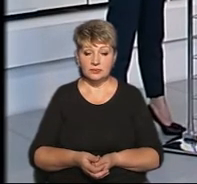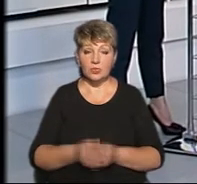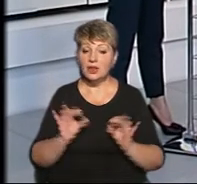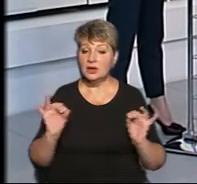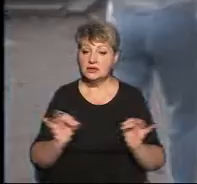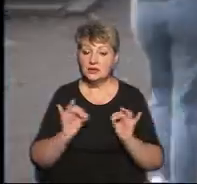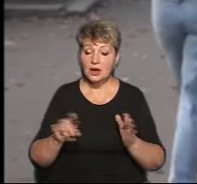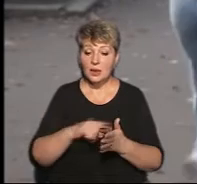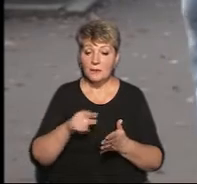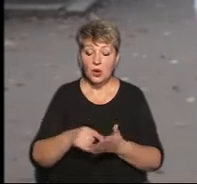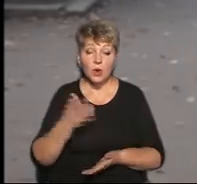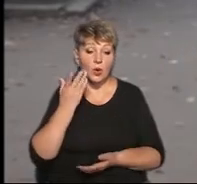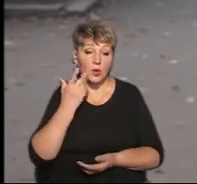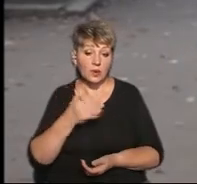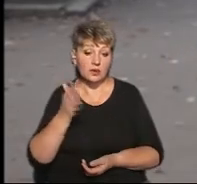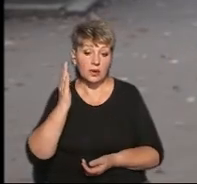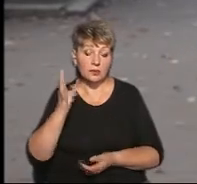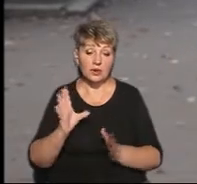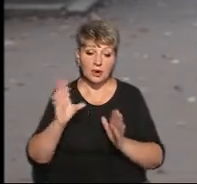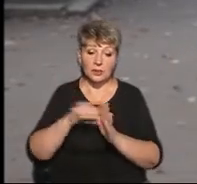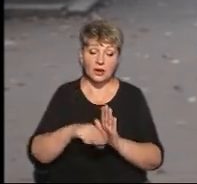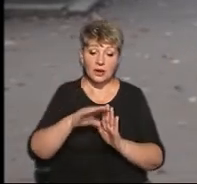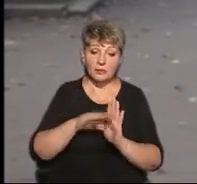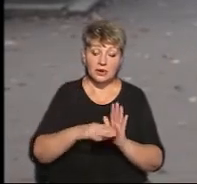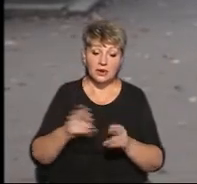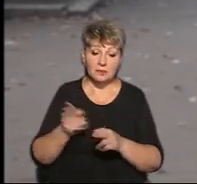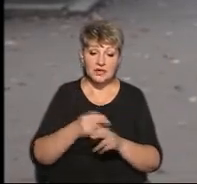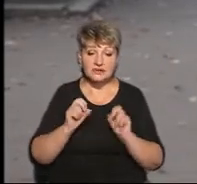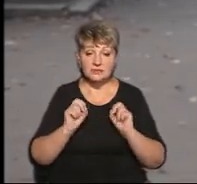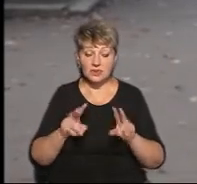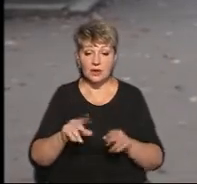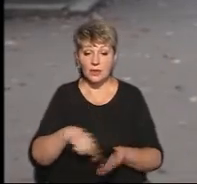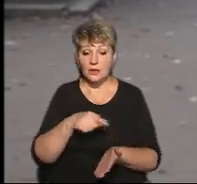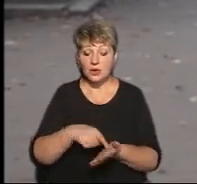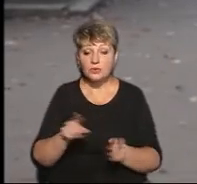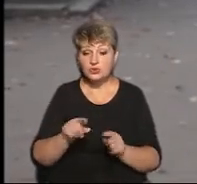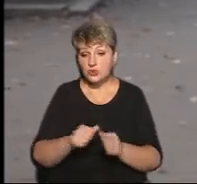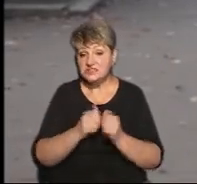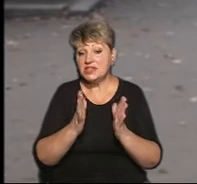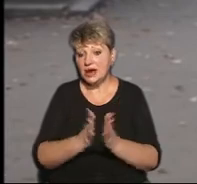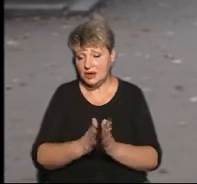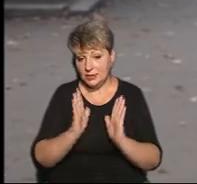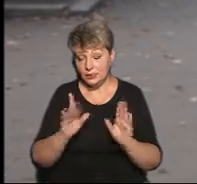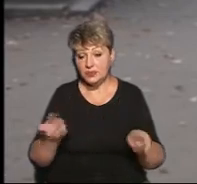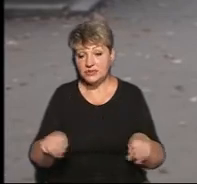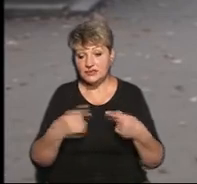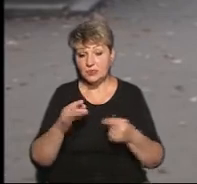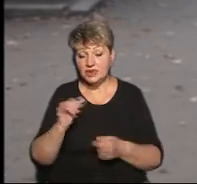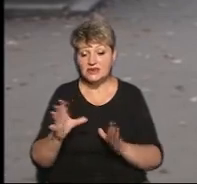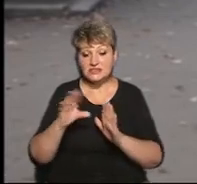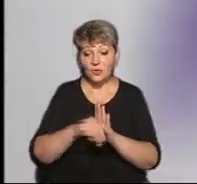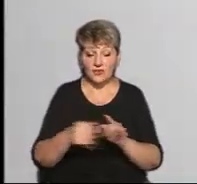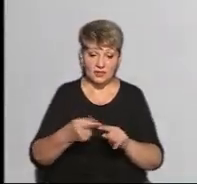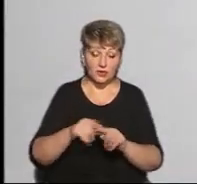Цікавить питання, коли буде реалізована програма «Безпечне місто» і що взагалі буде створюватися і включено в цю